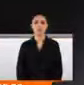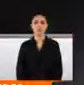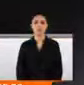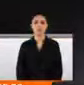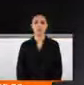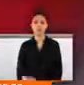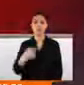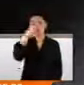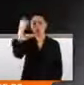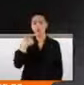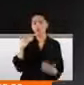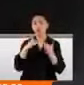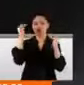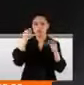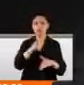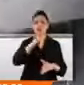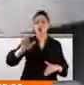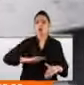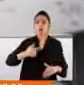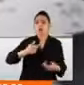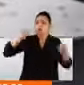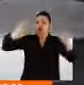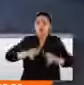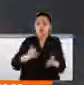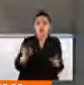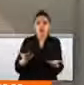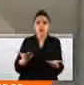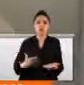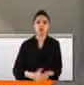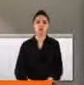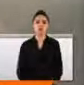Belki benim evime gelecek. Çünkü benim oğlum gitti.